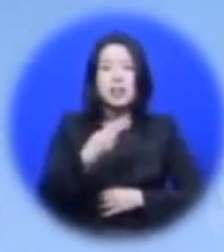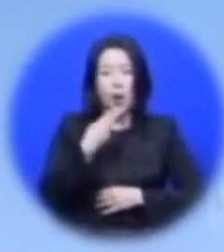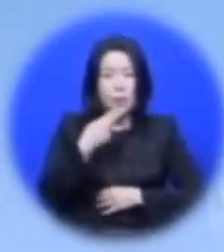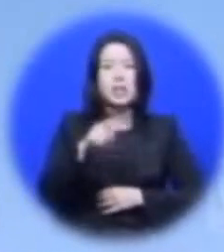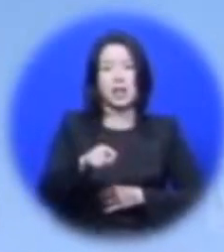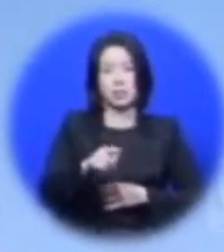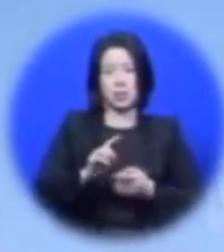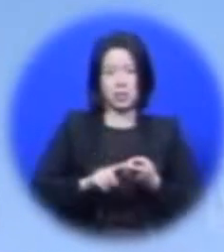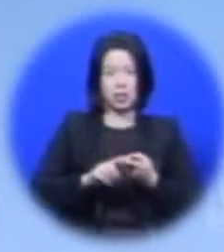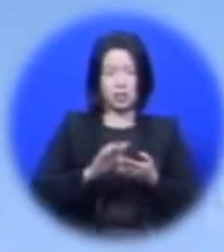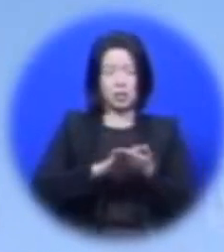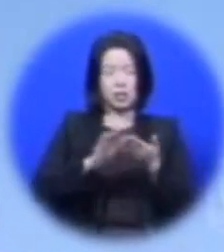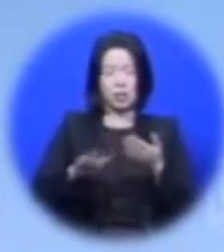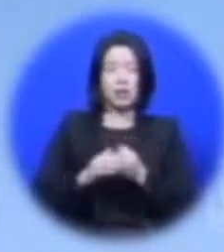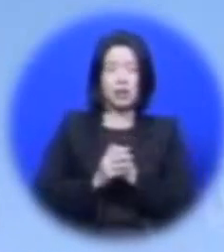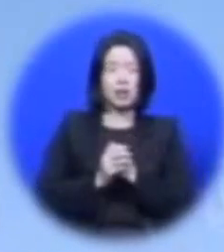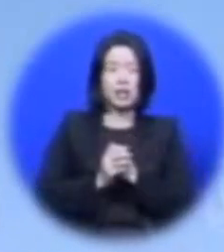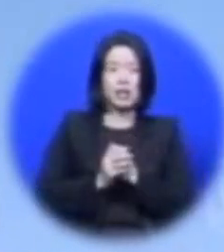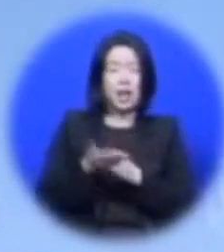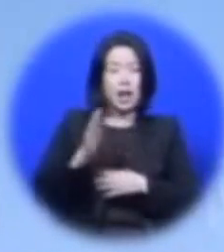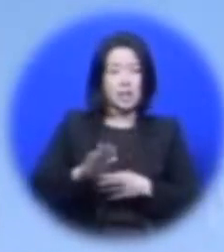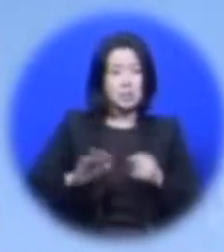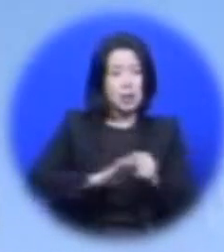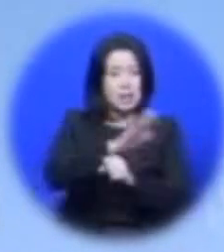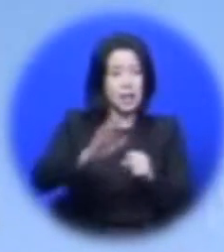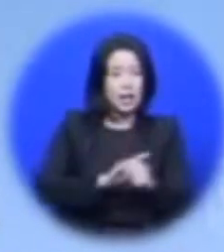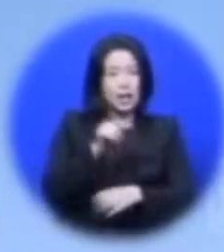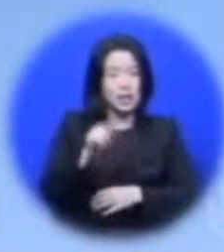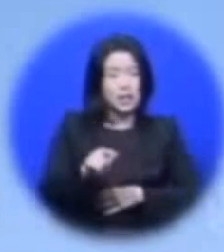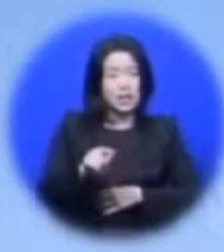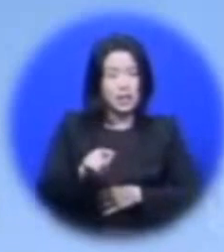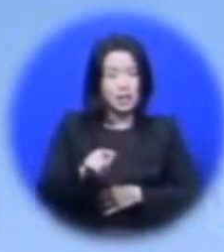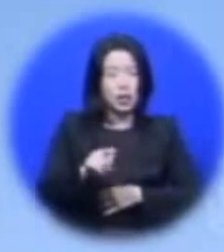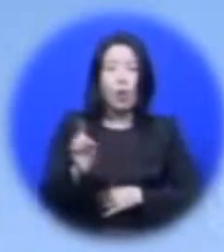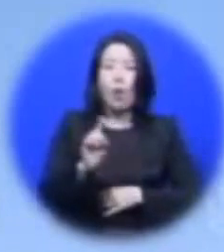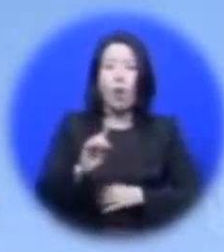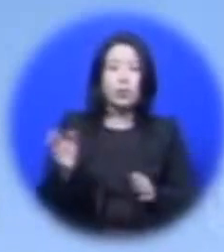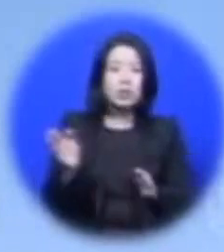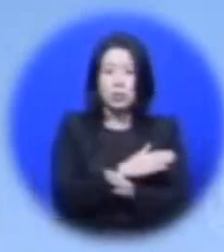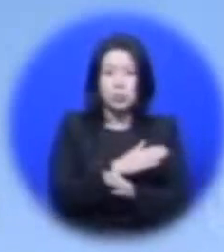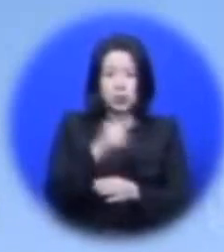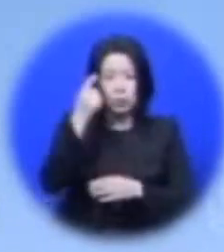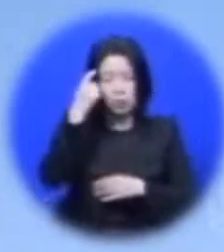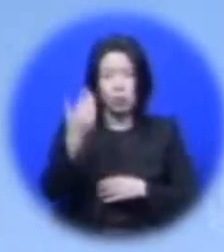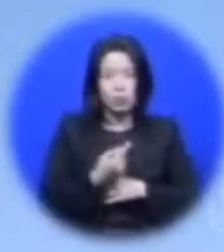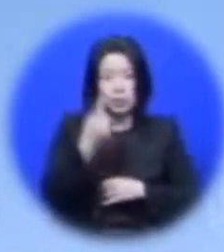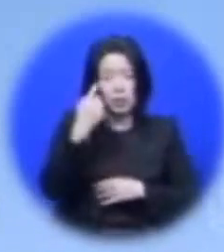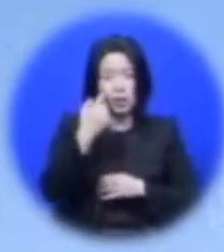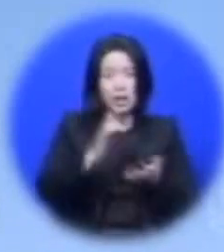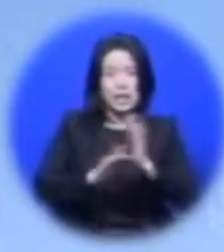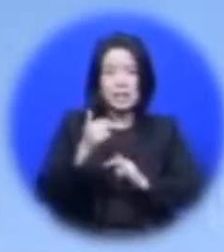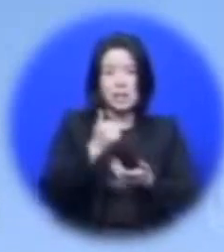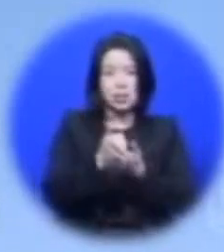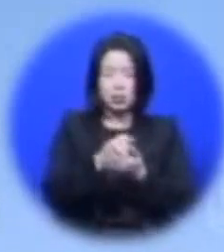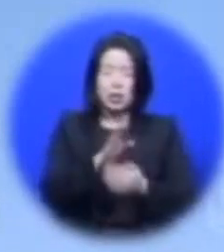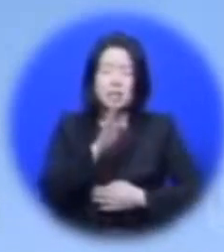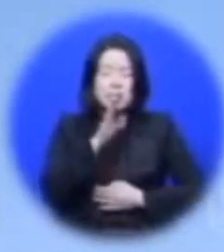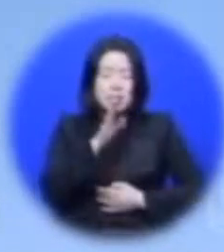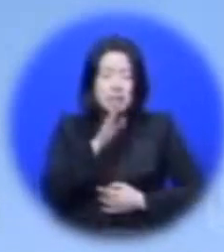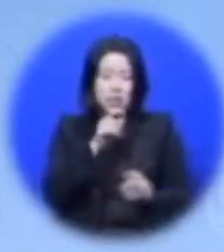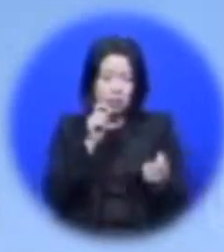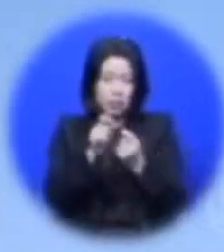있느냐. 그런데 이 사랑은 어디서부터 나오는 거냐면 예수님과 실제적인 친교,